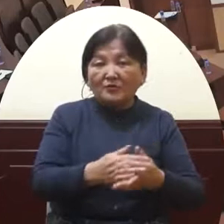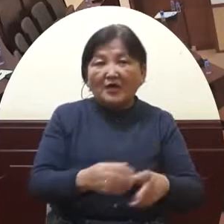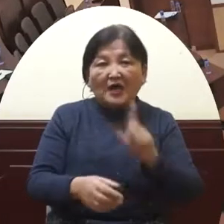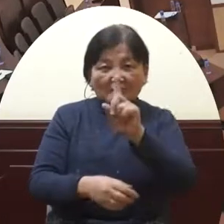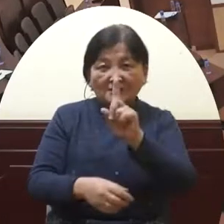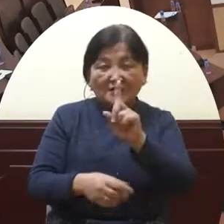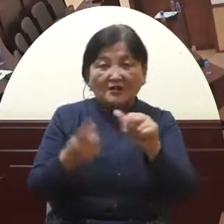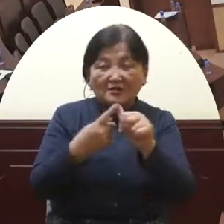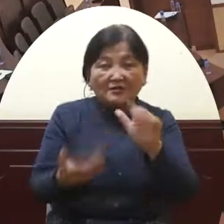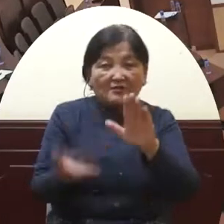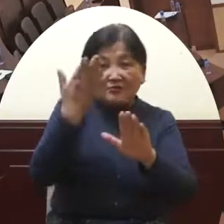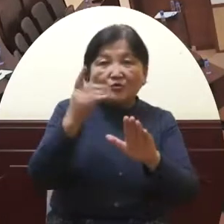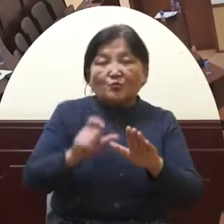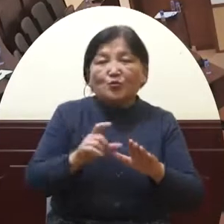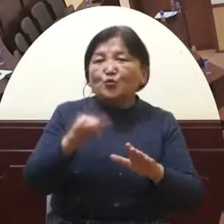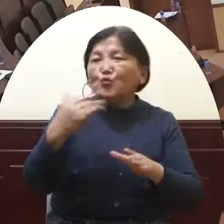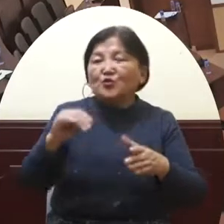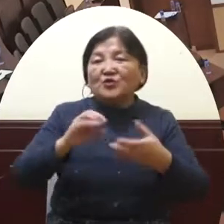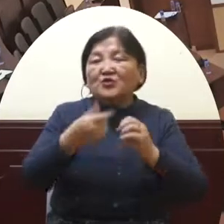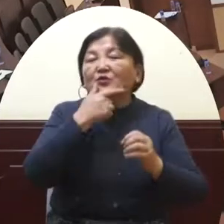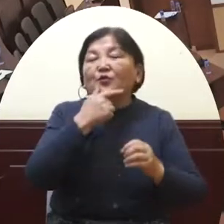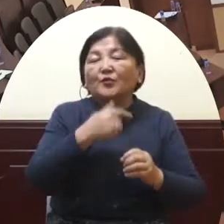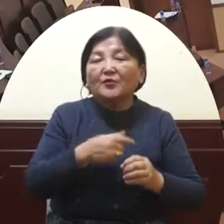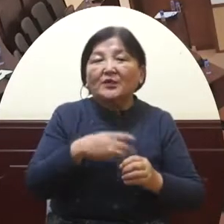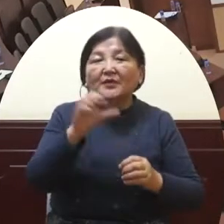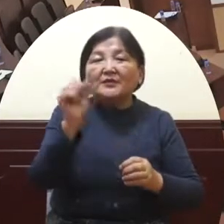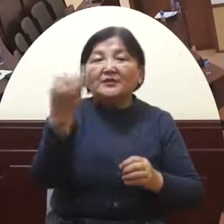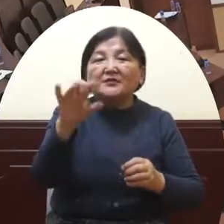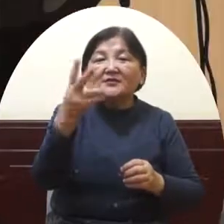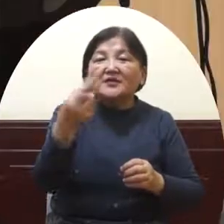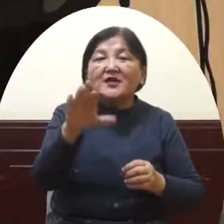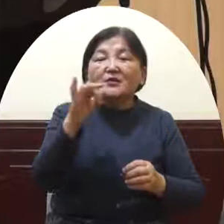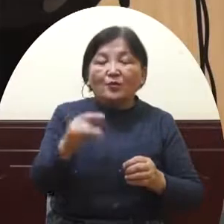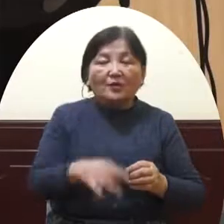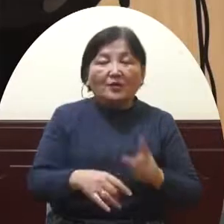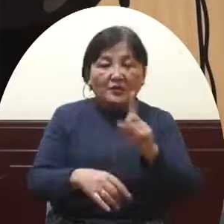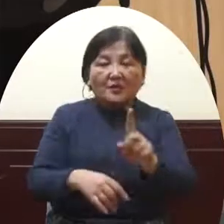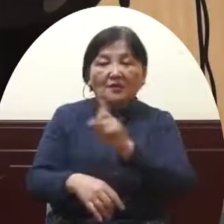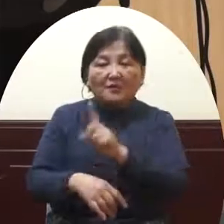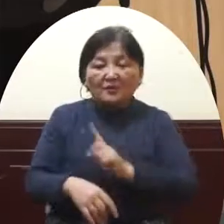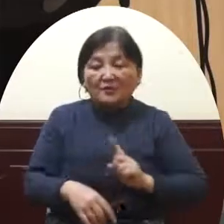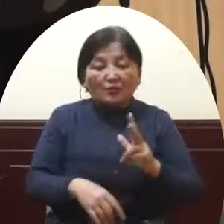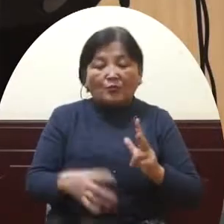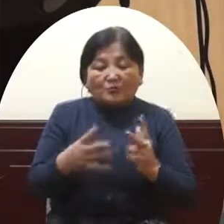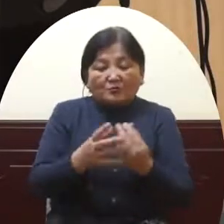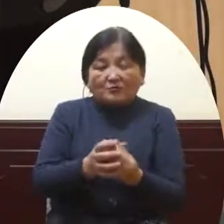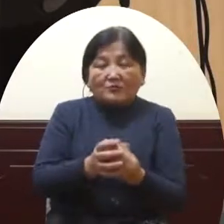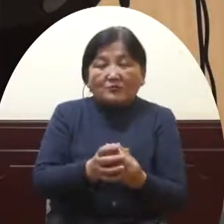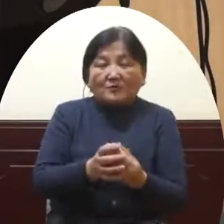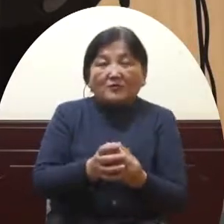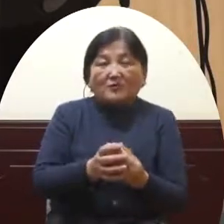Тэгээ бид нар чинь сайн дурынхны нэг үсэд нэг баг боллоо гэж бодъё. Нөгөө либерал, нөгөө социал демократ, нөгөө консерватив яаж тодорхойлох